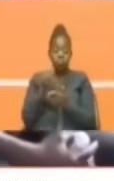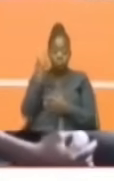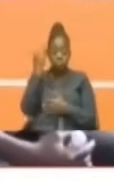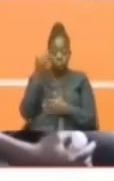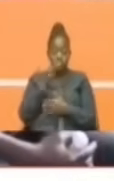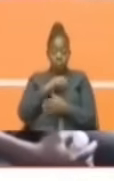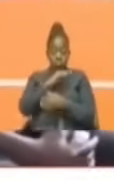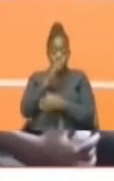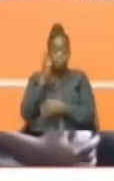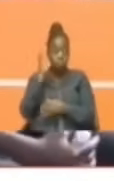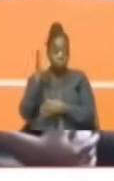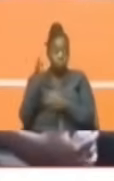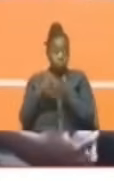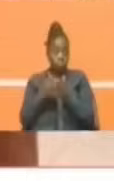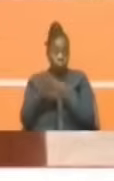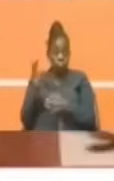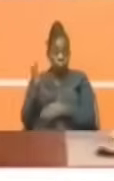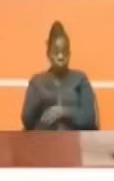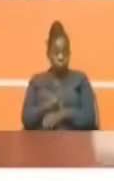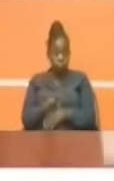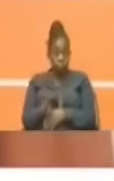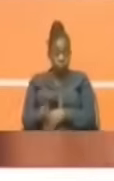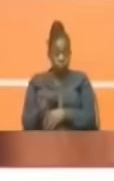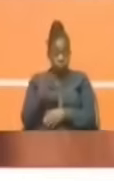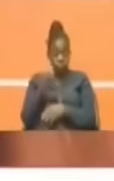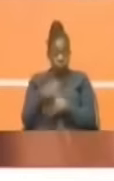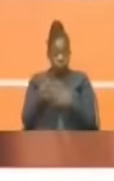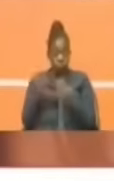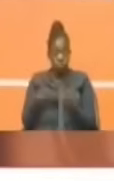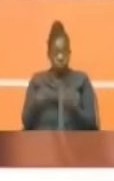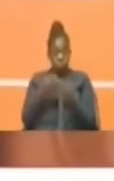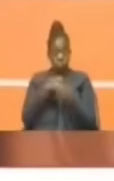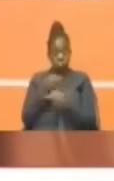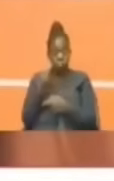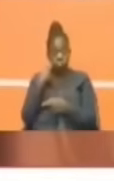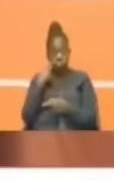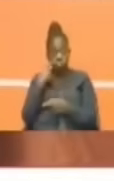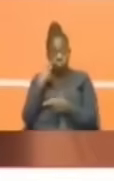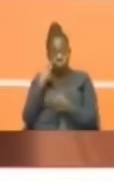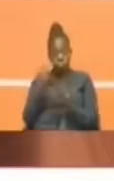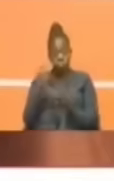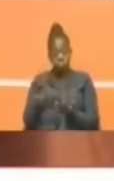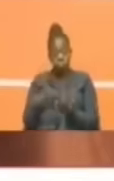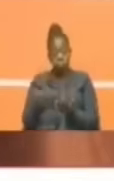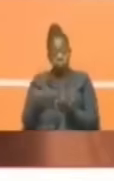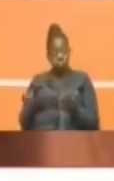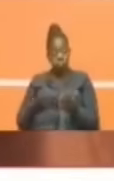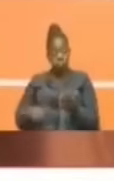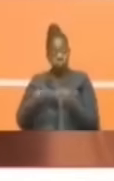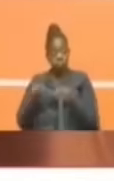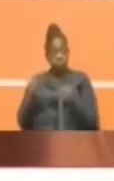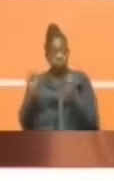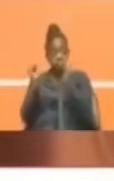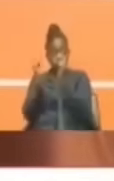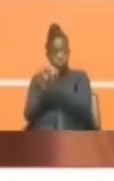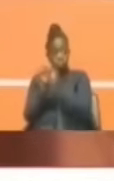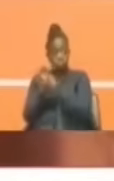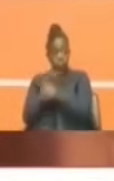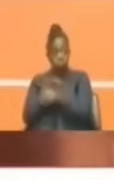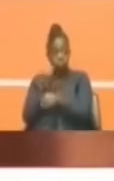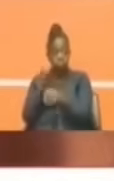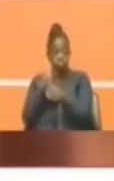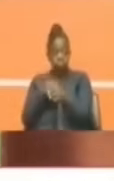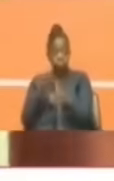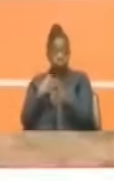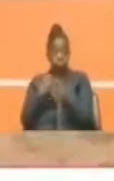huliza misangu jana Nagomola Waweru wakuti abudugala basi babala zo kutali mativu Ula polisi Mukono kuata bo Mibaisa